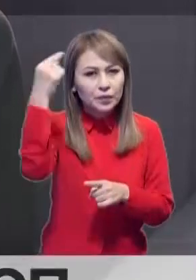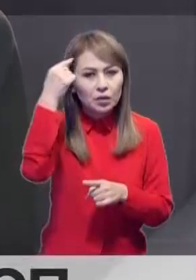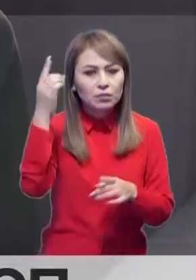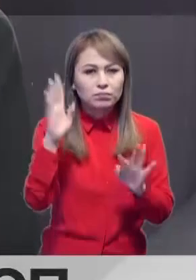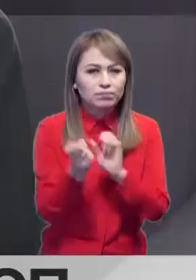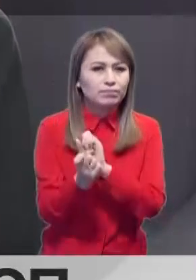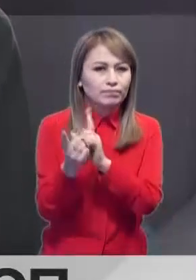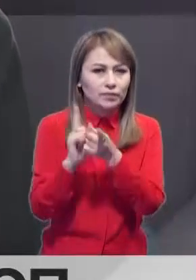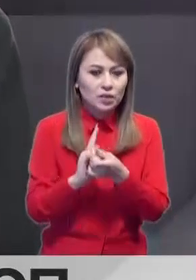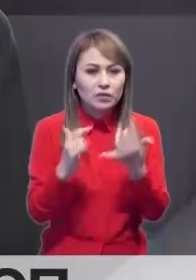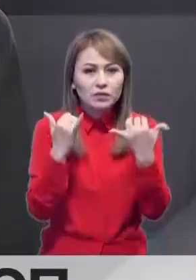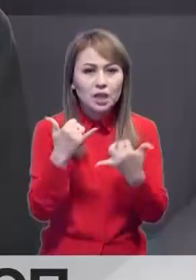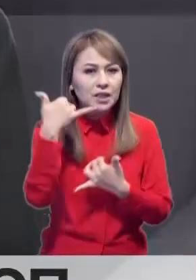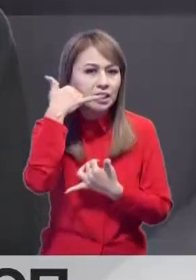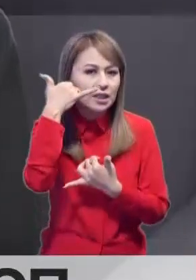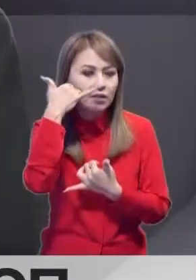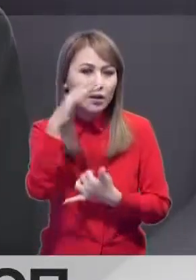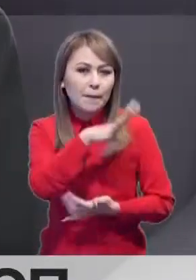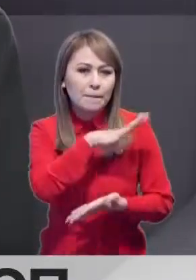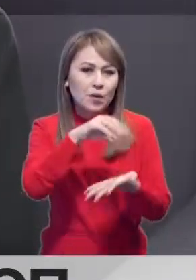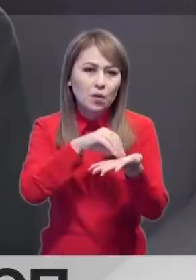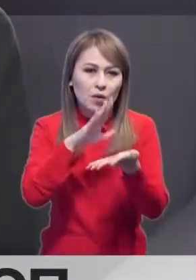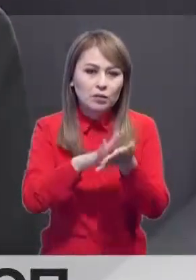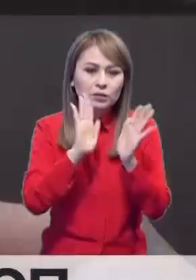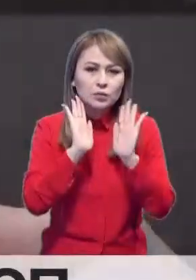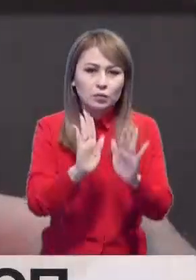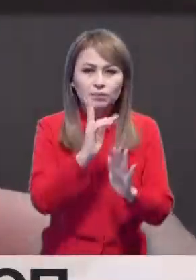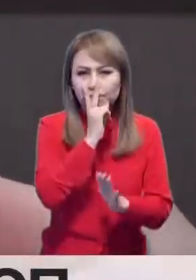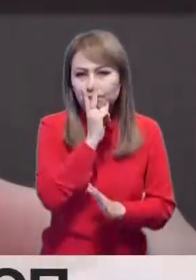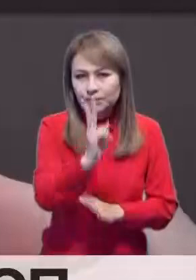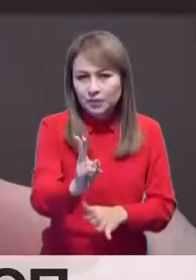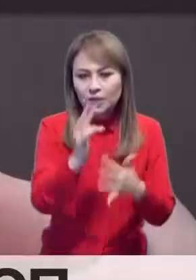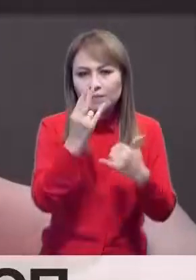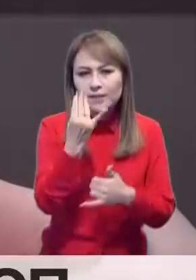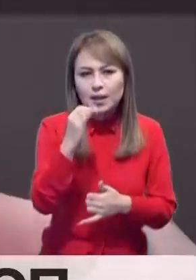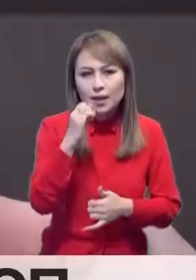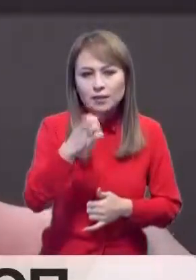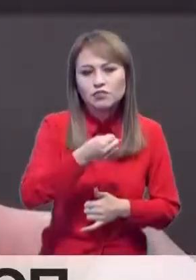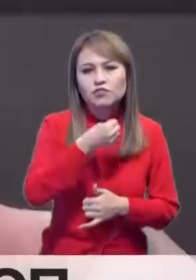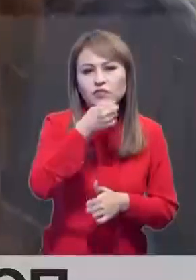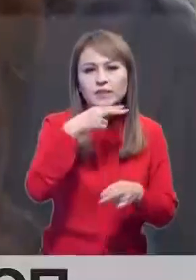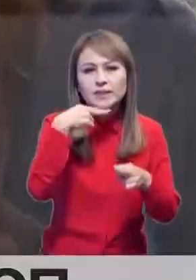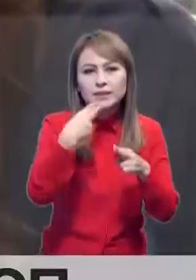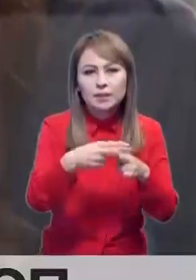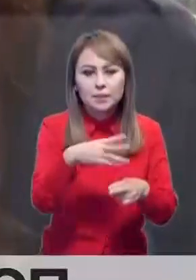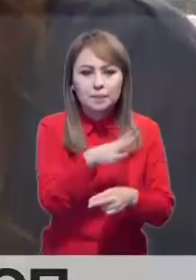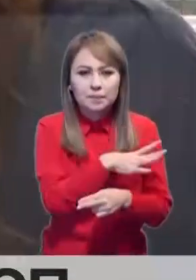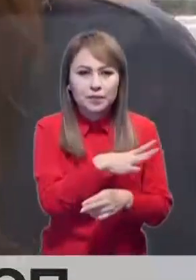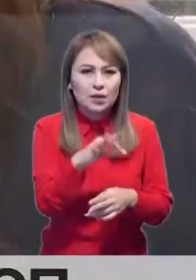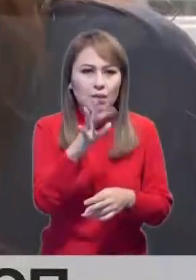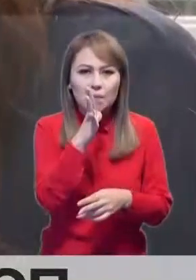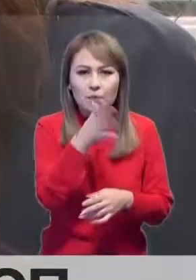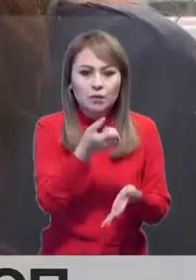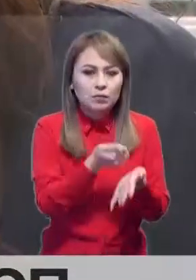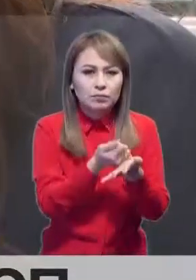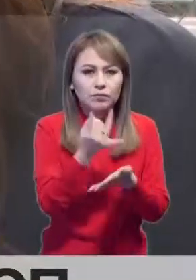етеді. Сондықтан қазір телефонды белгілі бір уақытта ғана қарайтын болдым. Диястың үлкен әпкесі оның 5 жасқа дейін смартфонға қызықпағанын айтып